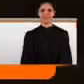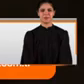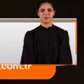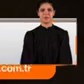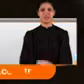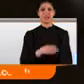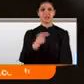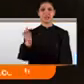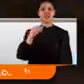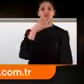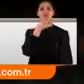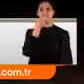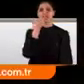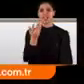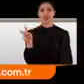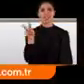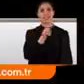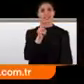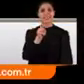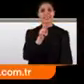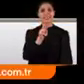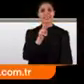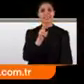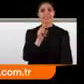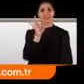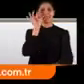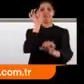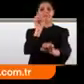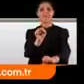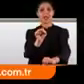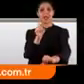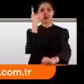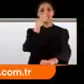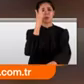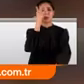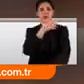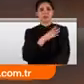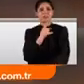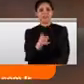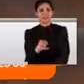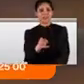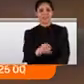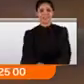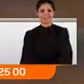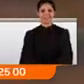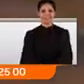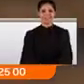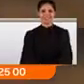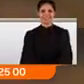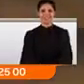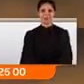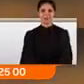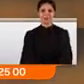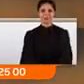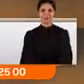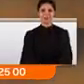Kaçmaya fırsatları bile olmadı. Her ikisinin de gözünde suçüstü yakalanmanın mahcubiyeti vardı. Kime diyorum ben? Ya ben kime diyorum,